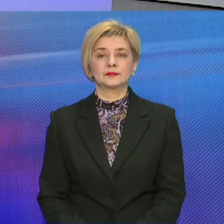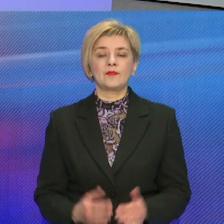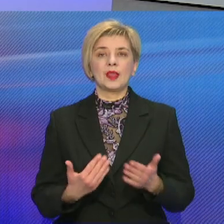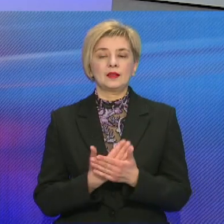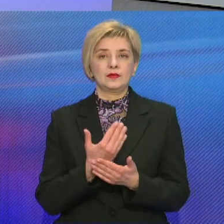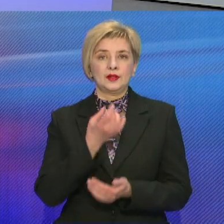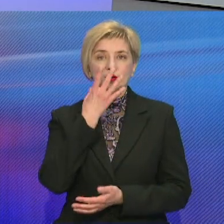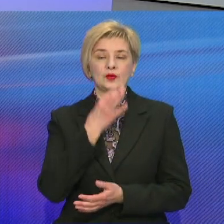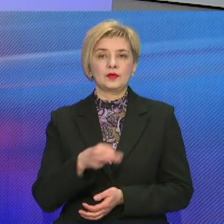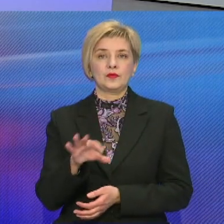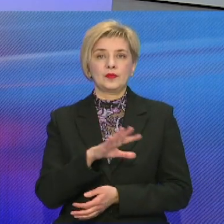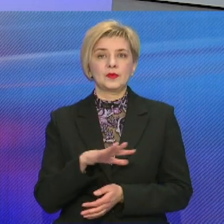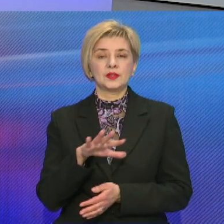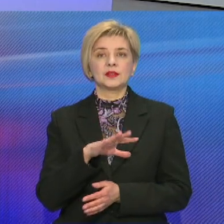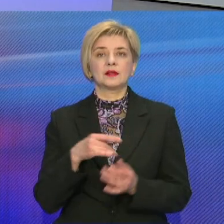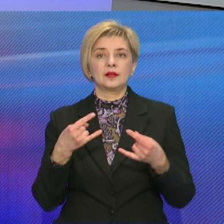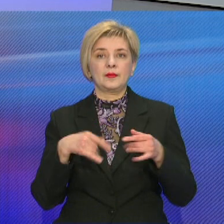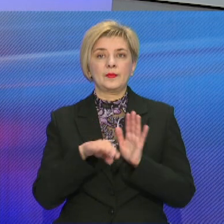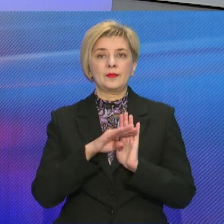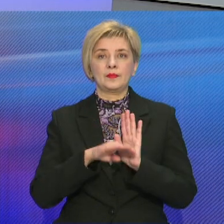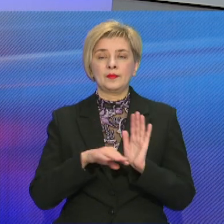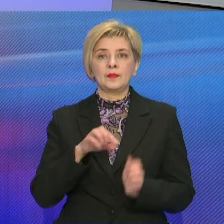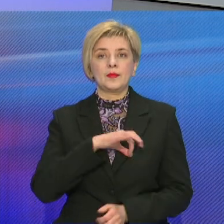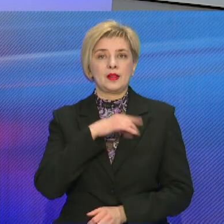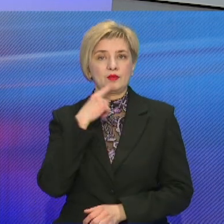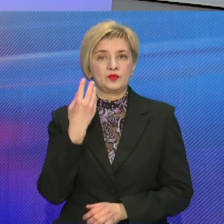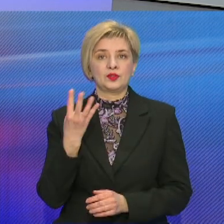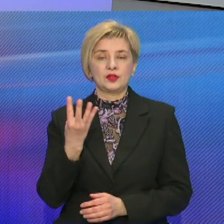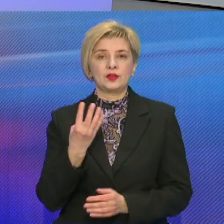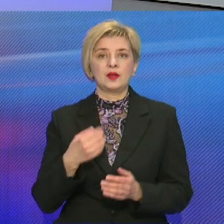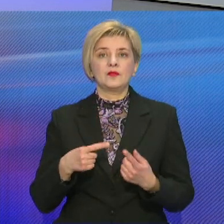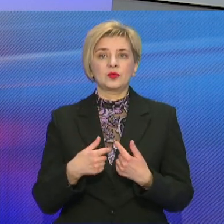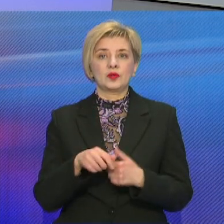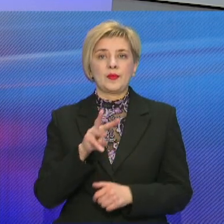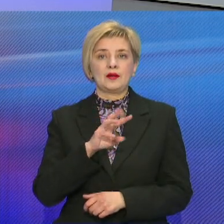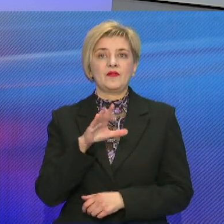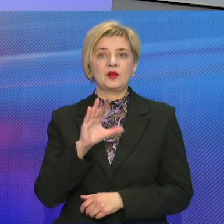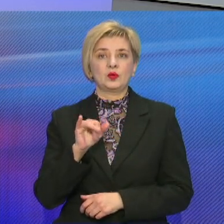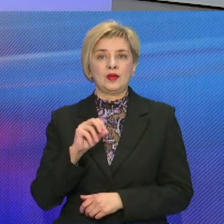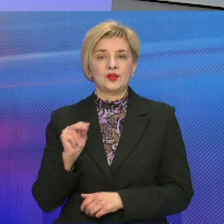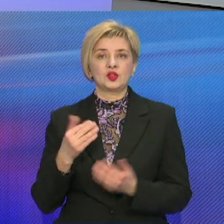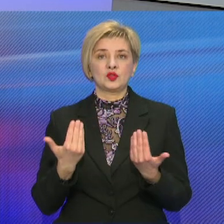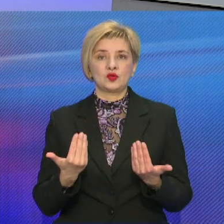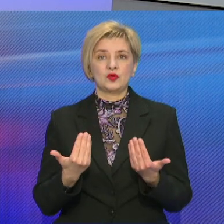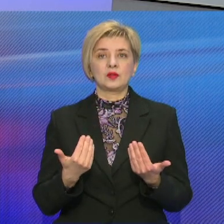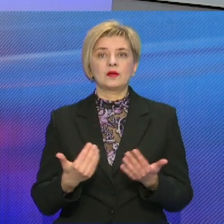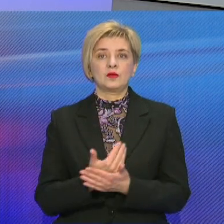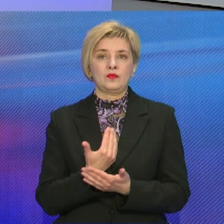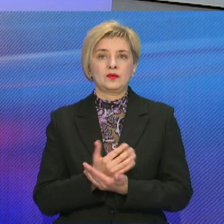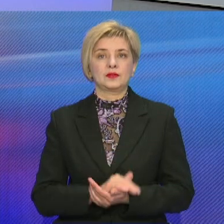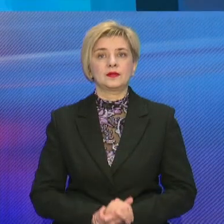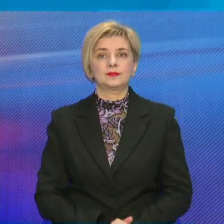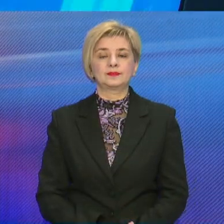На Вінгродінській області на телеканалі «Білорусь-4». У студії Маргарита Валюкєвіч. Вітаю вас! Сьогодні у випуску.